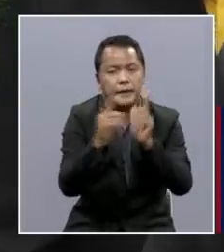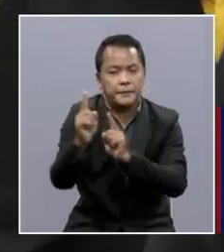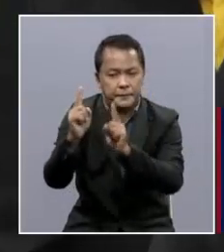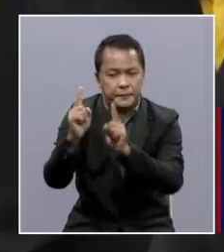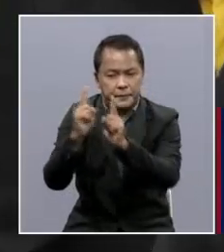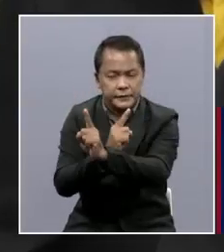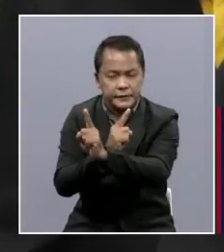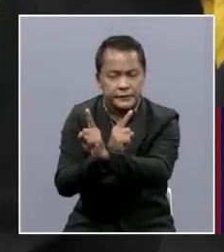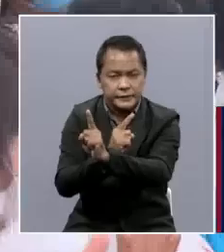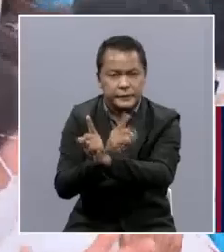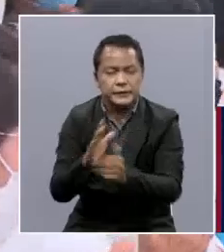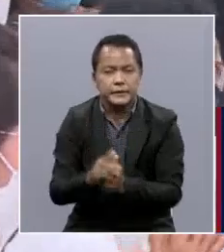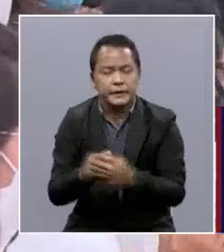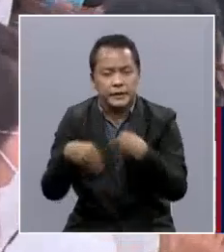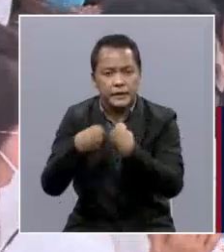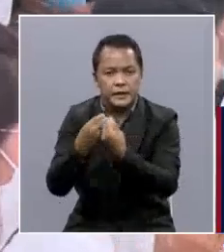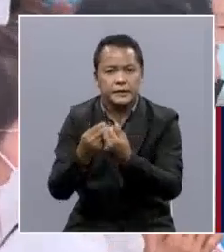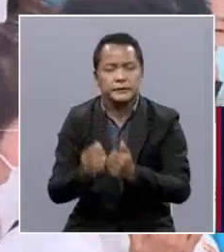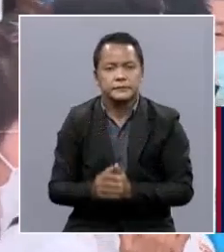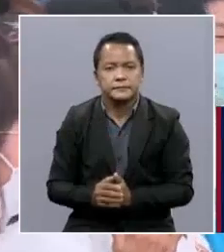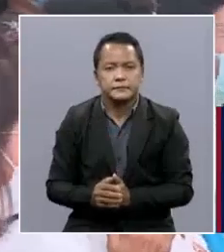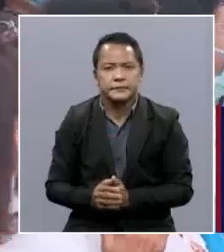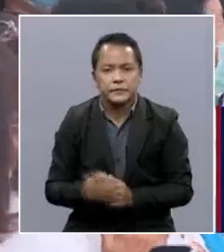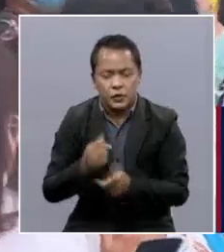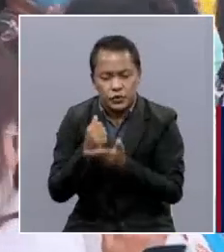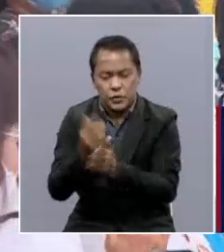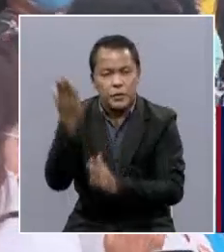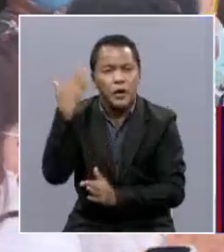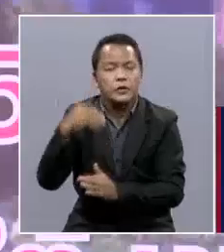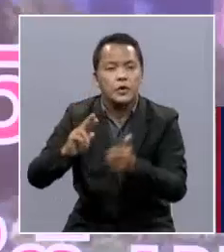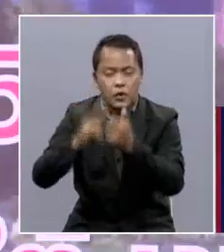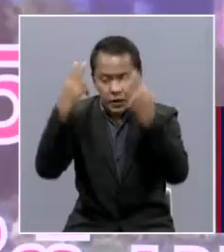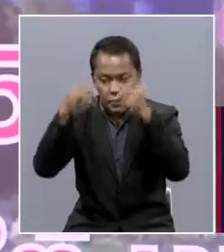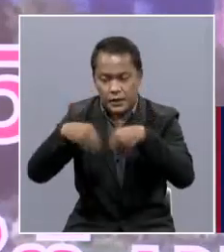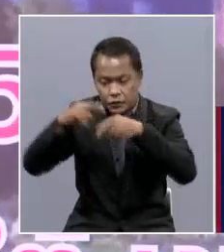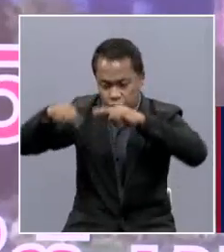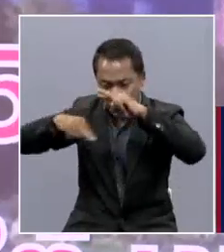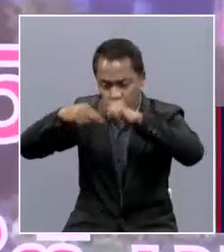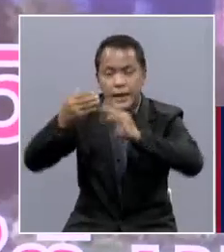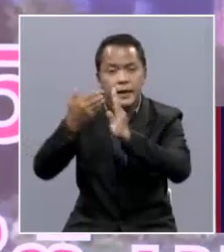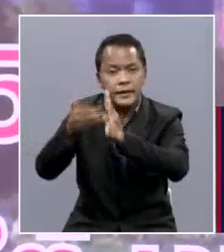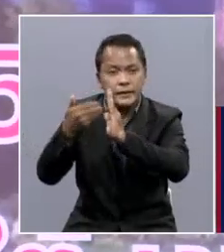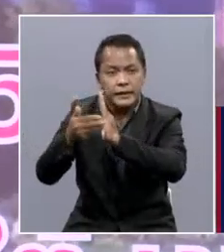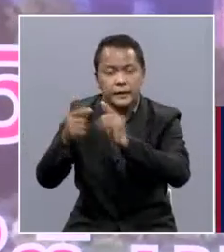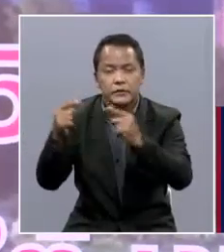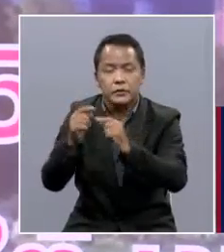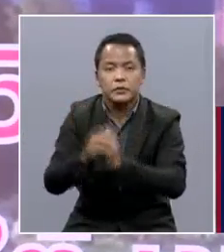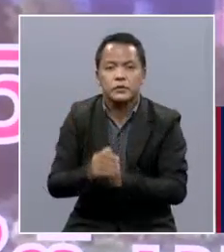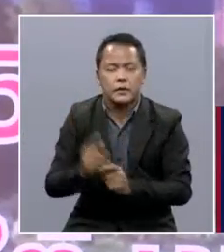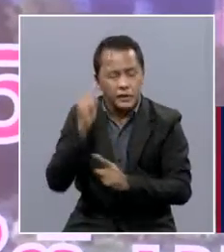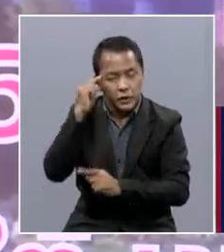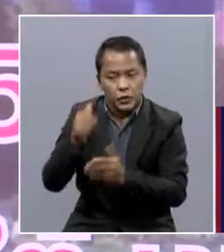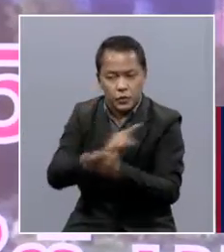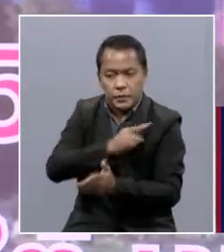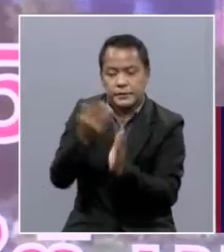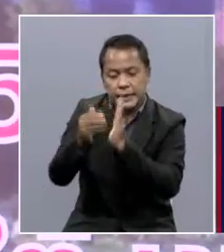ตำรวจเอกจักรทิพย์และพลเอกธัญญาเกียรติสารที่ช่วงหนึ่งบิ๊กป้อมเคยให้มาดูแลพื้นที่นี้ในขณะที่คุณวิรัชจะเป็น